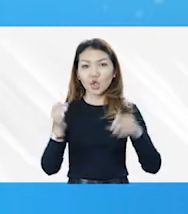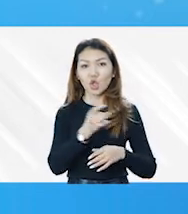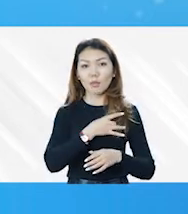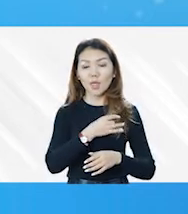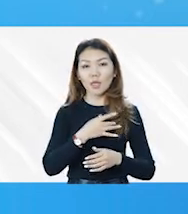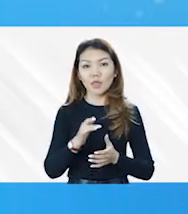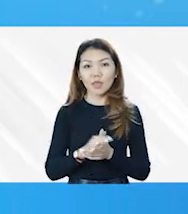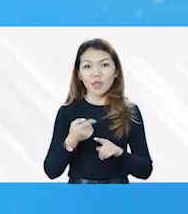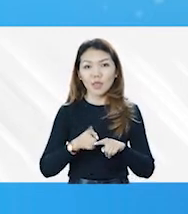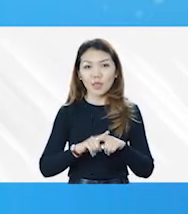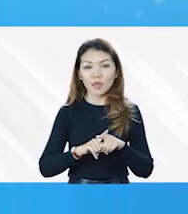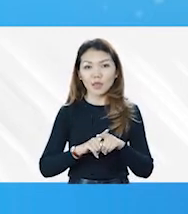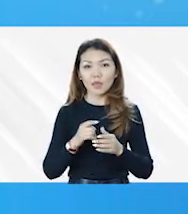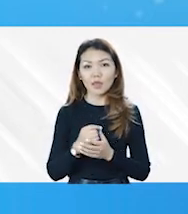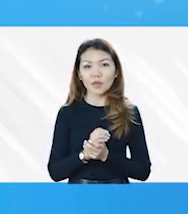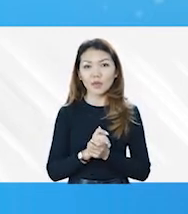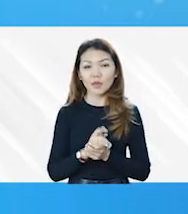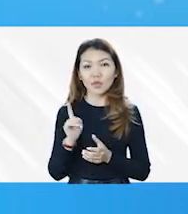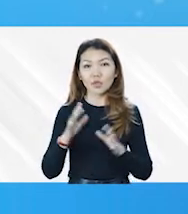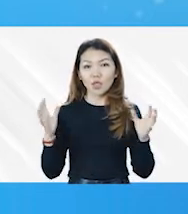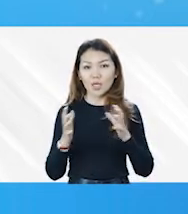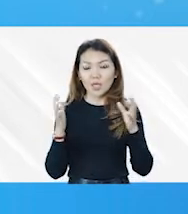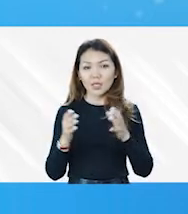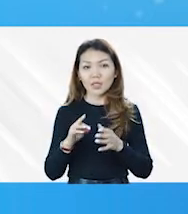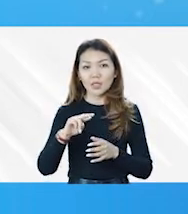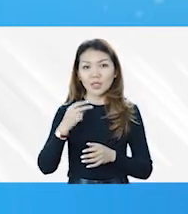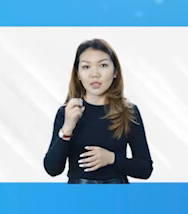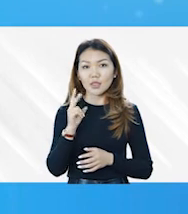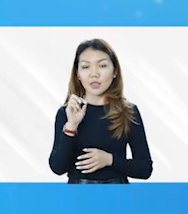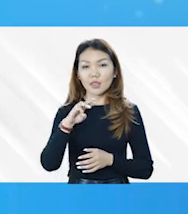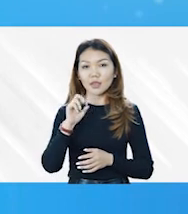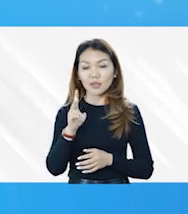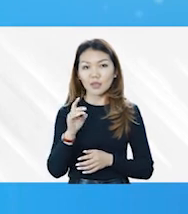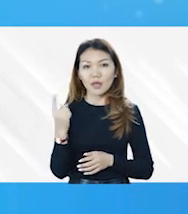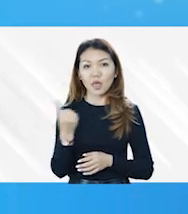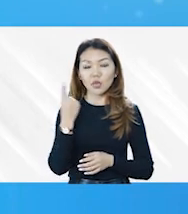яичник, камера хранения яйцеклеток, одна из которых вот-вот выйдет оттуда.